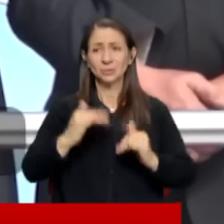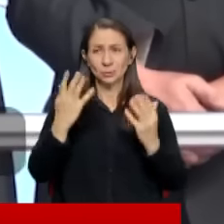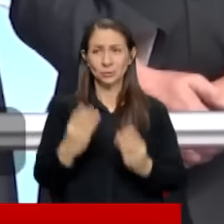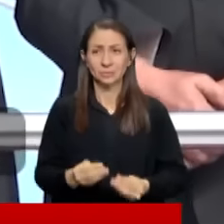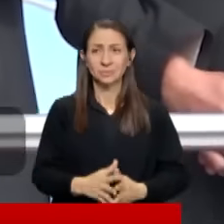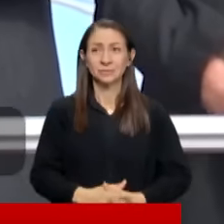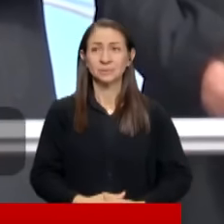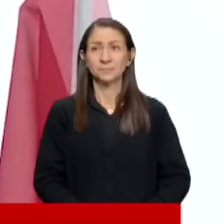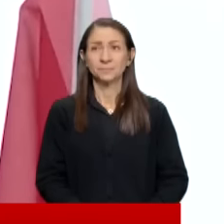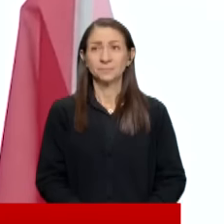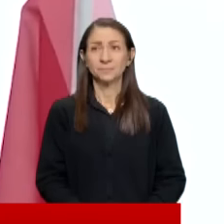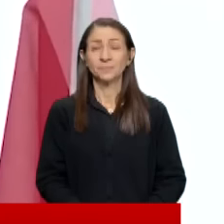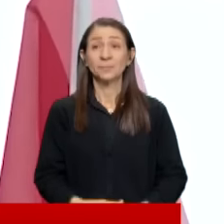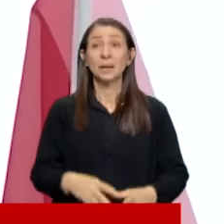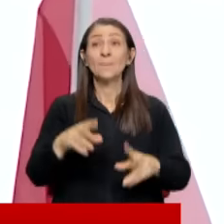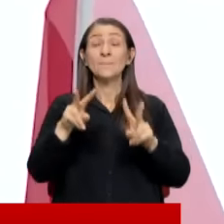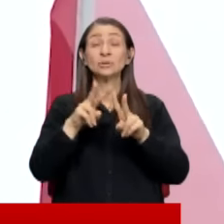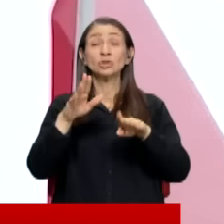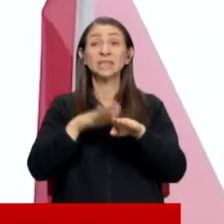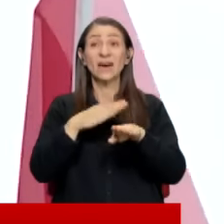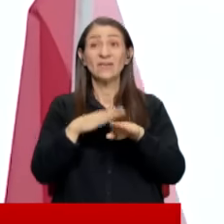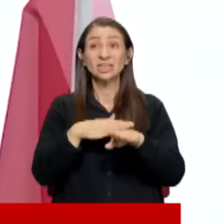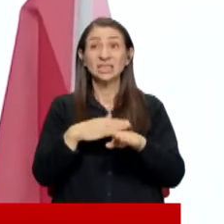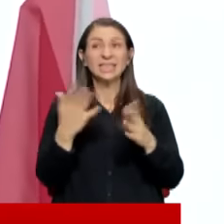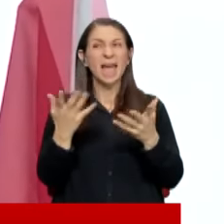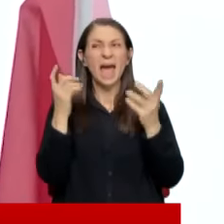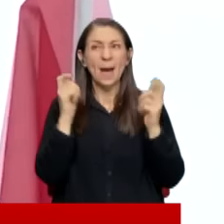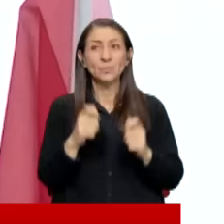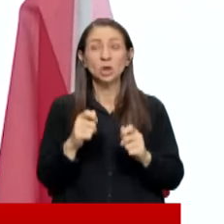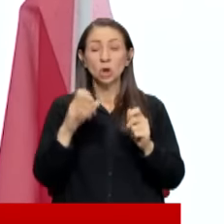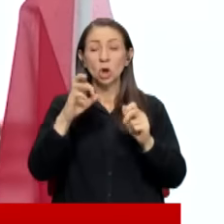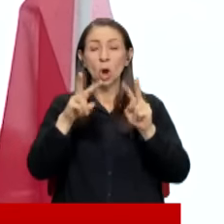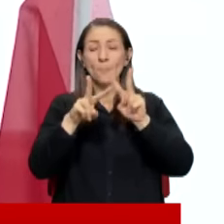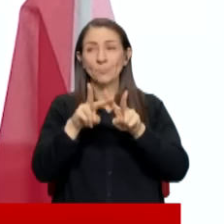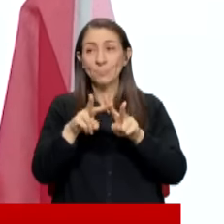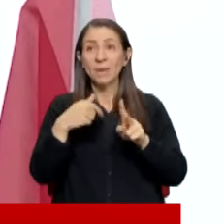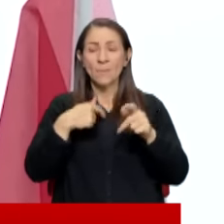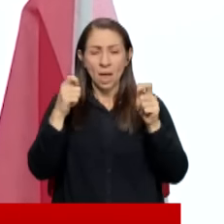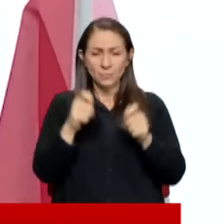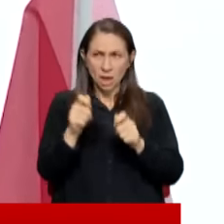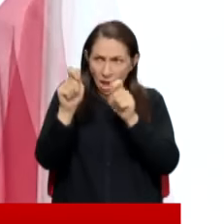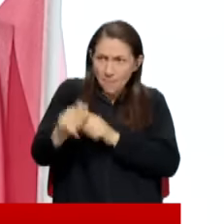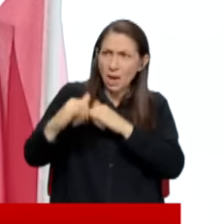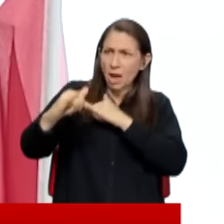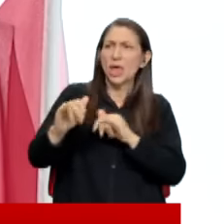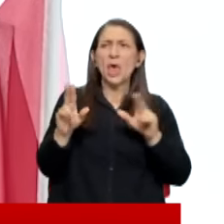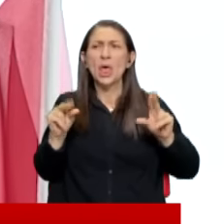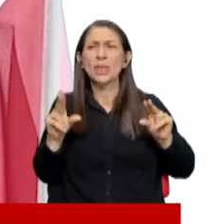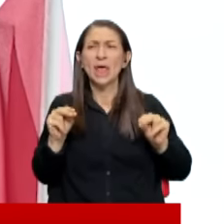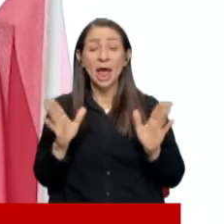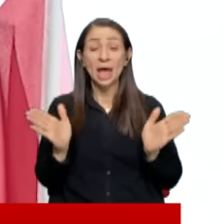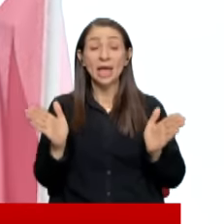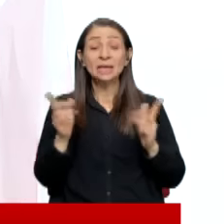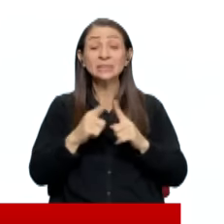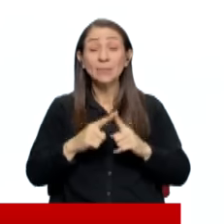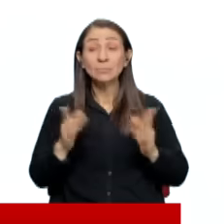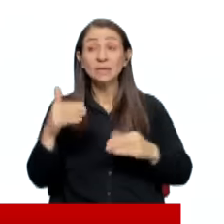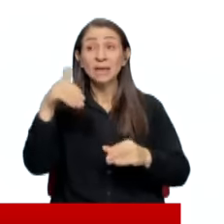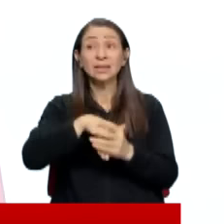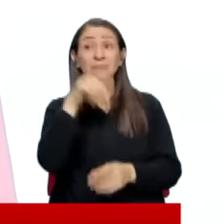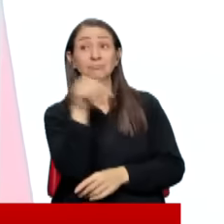sudan para mı kazandır? Mansur Yavaş ne yaptı kom. Benim yaptıklarını yapın yeter. Hesap sandıkta verilir.